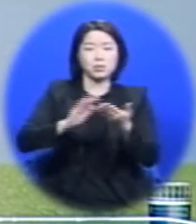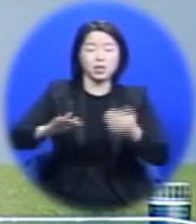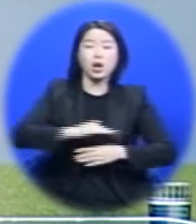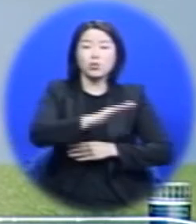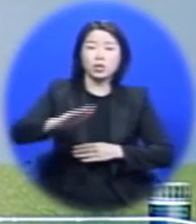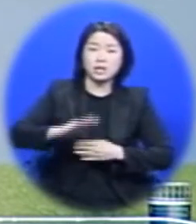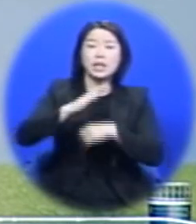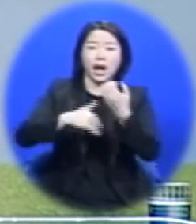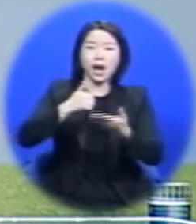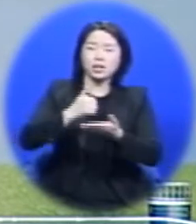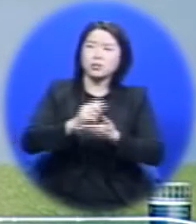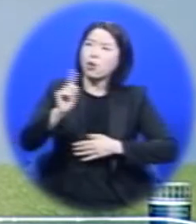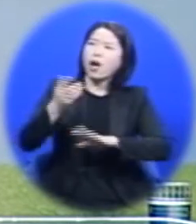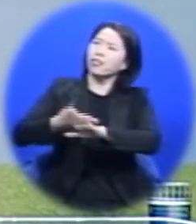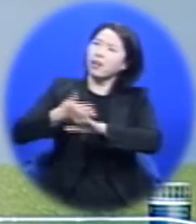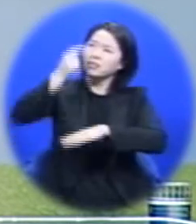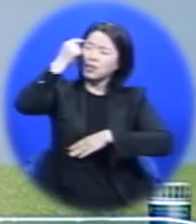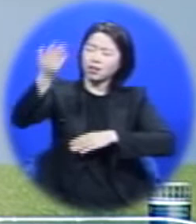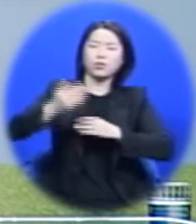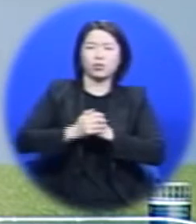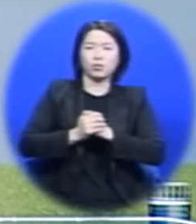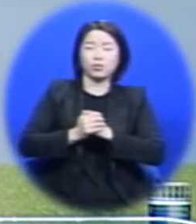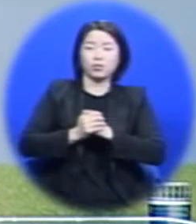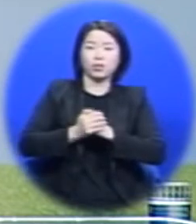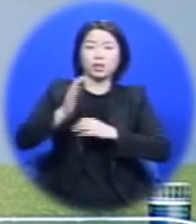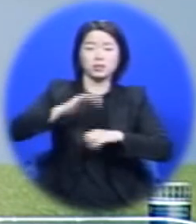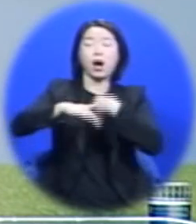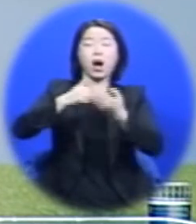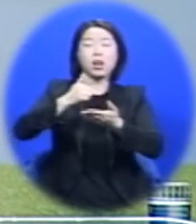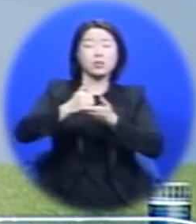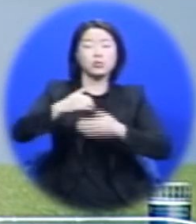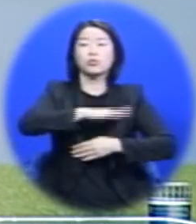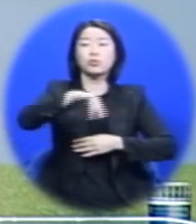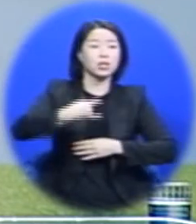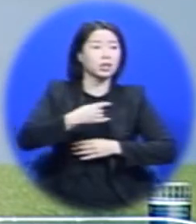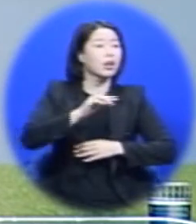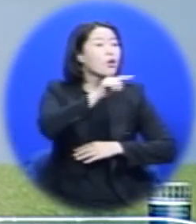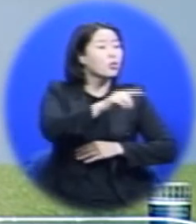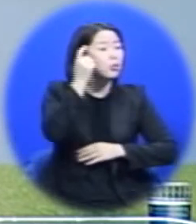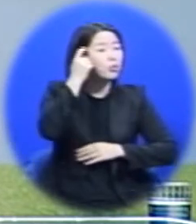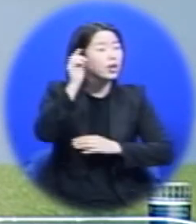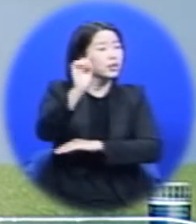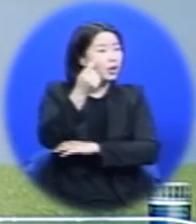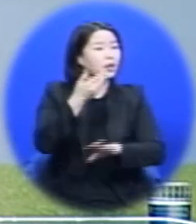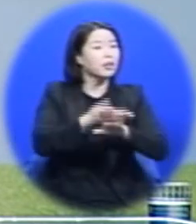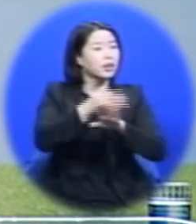우리는 하나님 뭔가 다르잖아요. 하나님은 우리에게 너는 다윗과 왜 그렇게 다르냐?